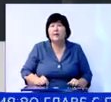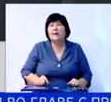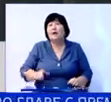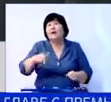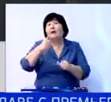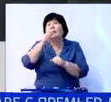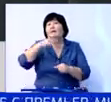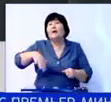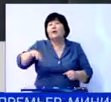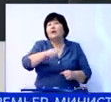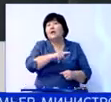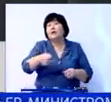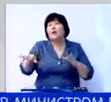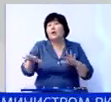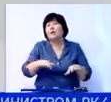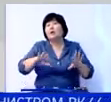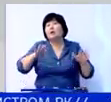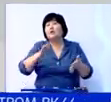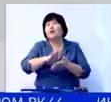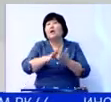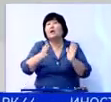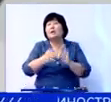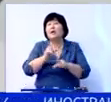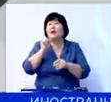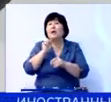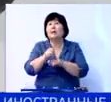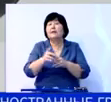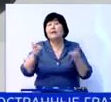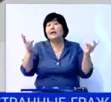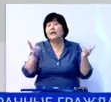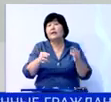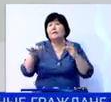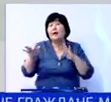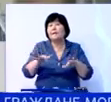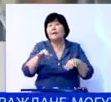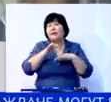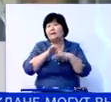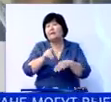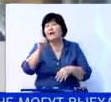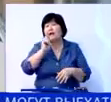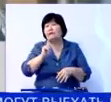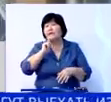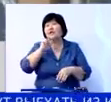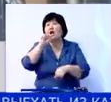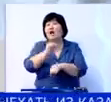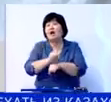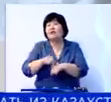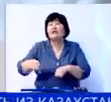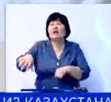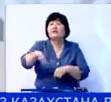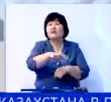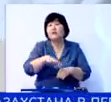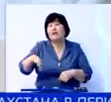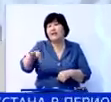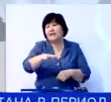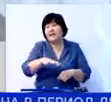Глава государства на период действия чрезвычайного положения поручил принять необходимые меры и ввести временные ограничения на всей территории